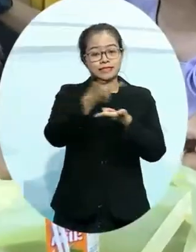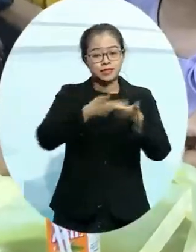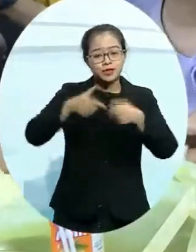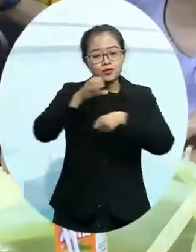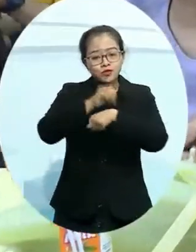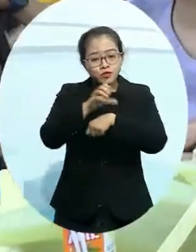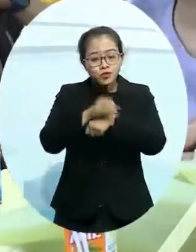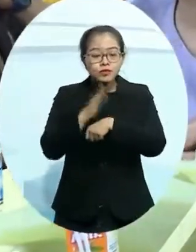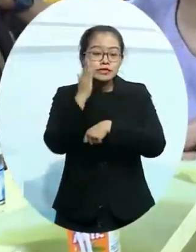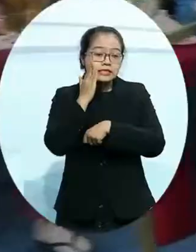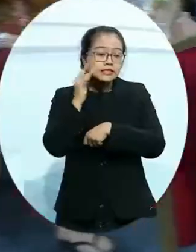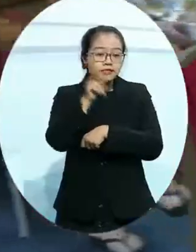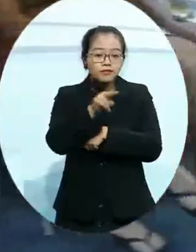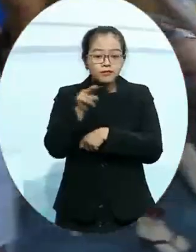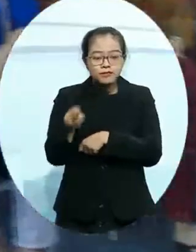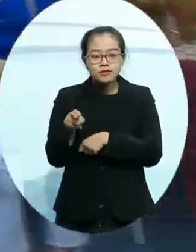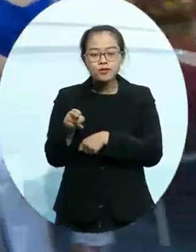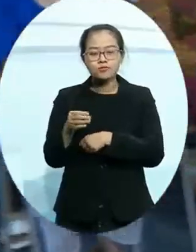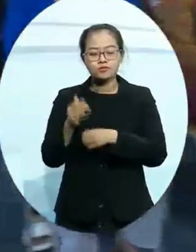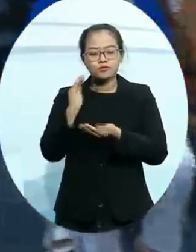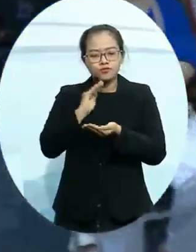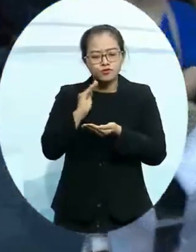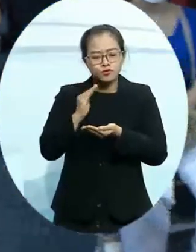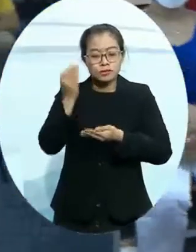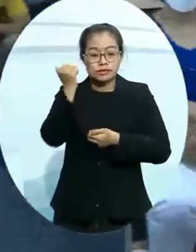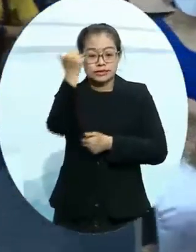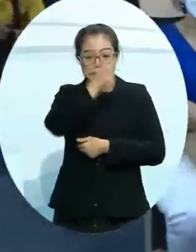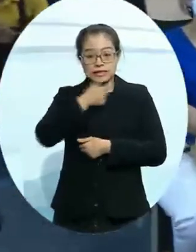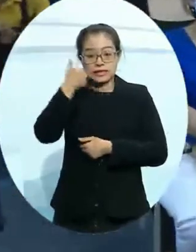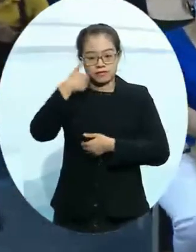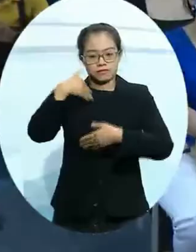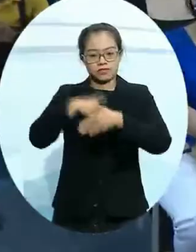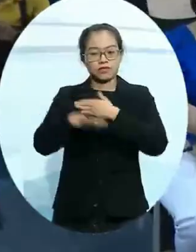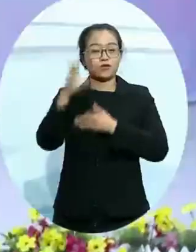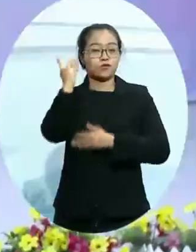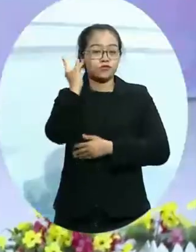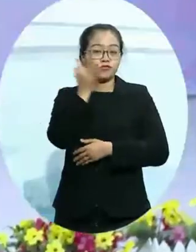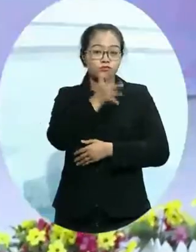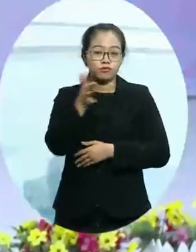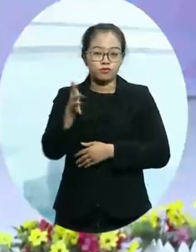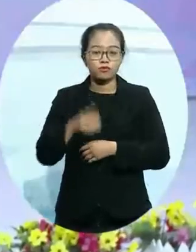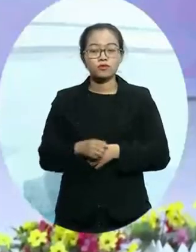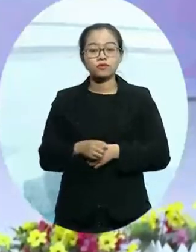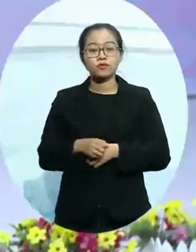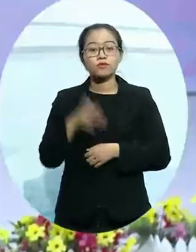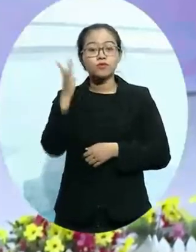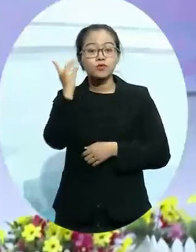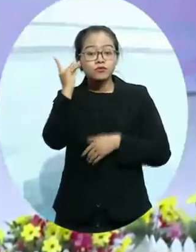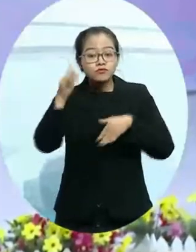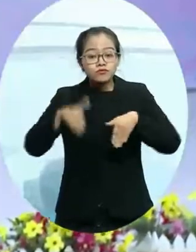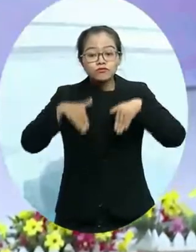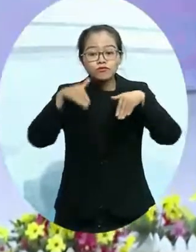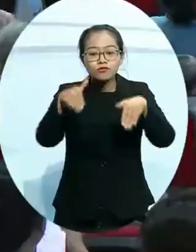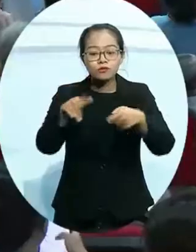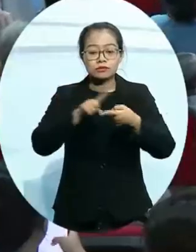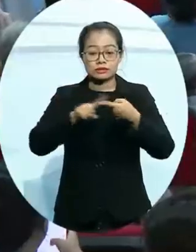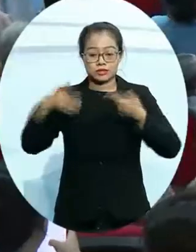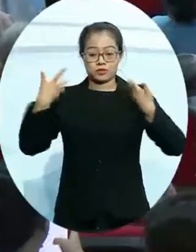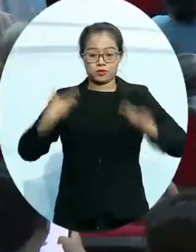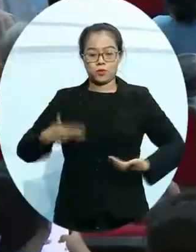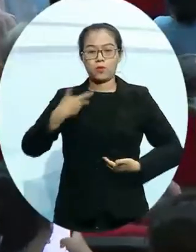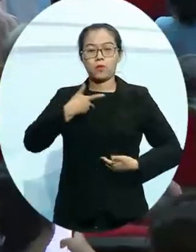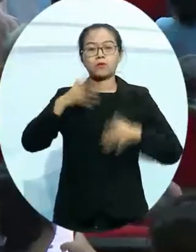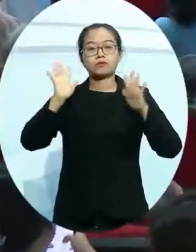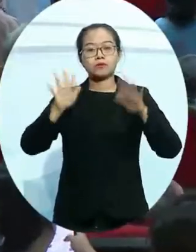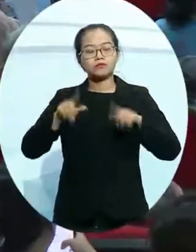chăm sóc da, nuôi dưỡng vẻ đẹp bên trong của người phụ nữ, qua đó đề cao sự chủ động của phụ nữ trong việc tạo ra giá trị bản thân mà